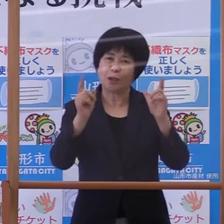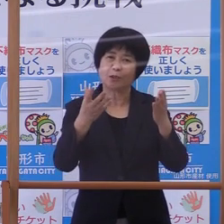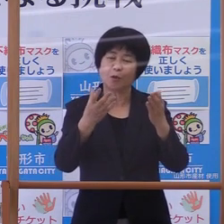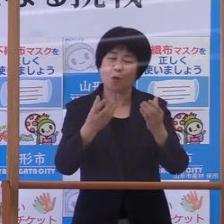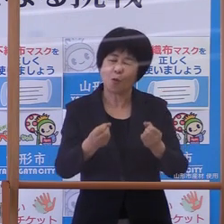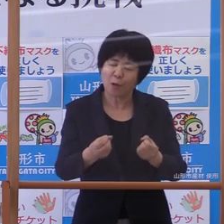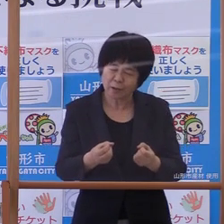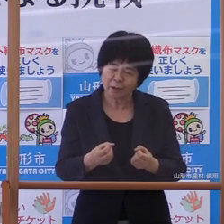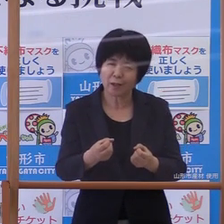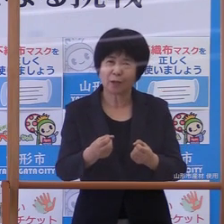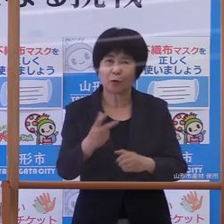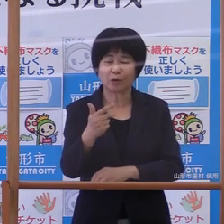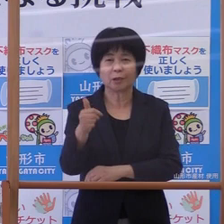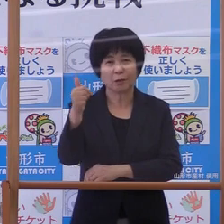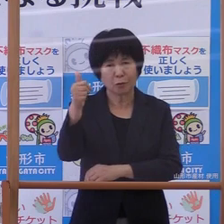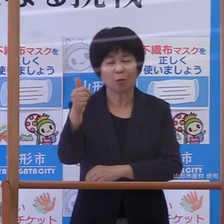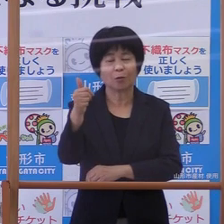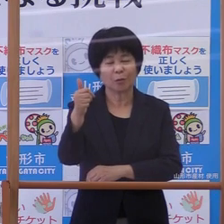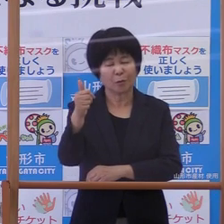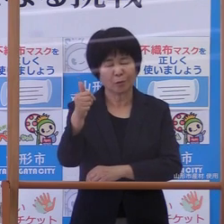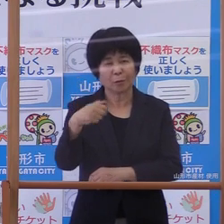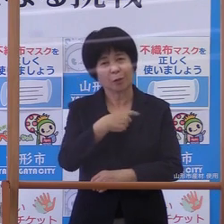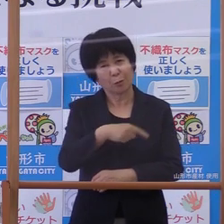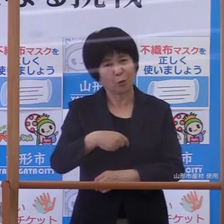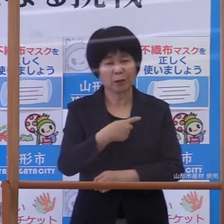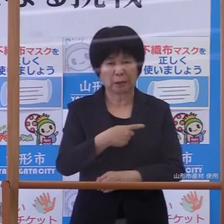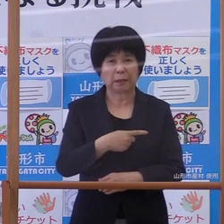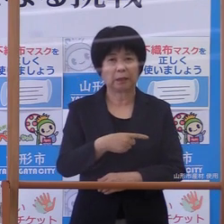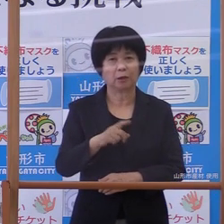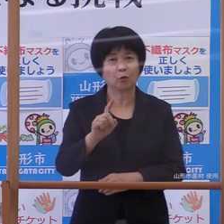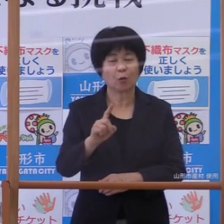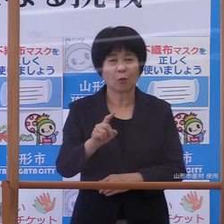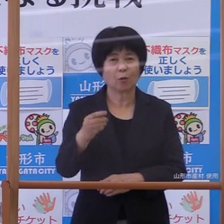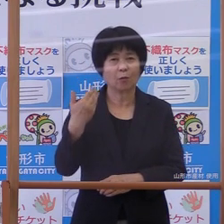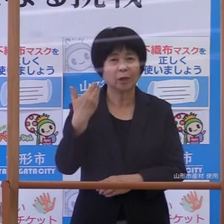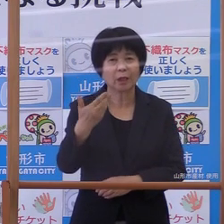からの受け止めを教えていただけますでしょうか。